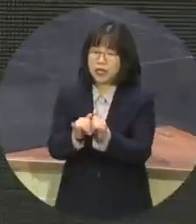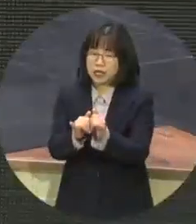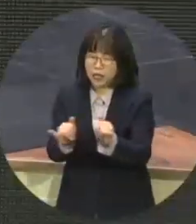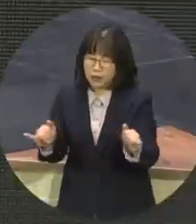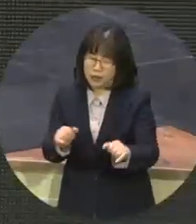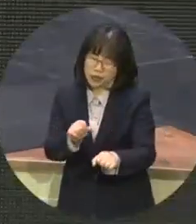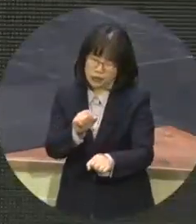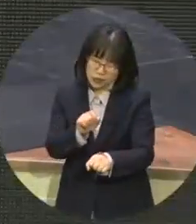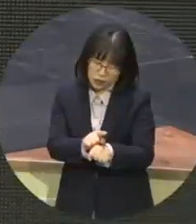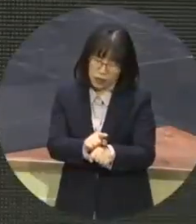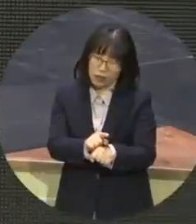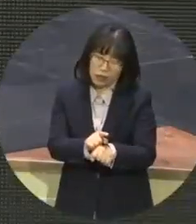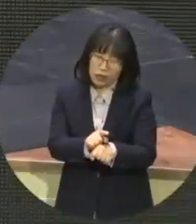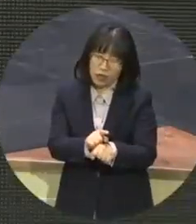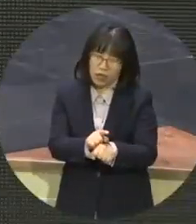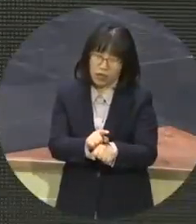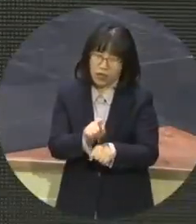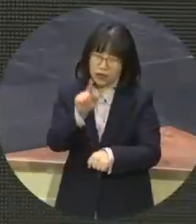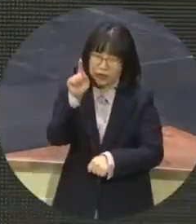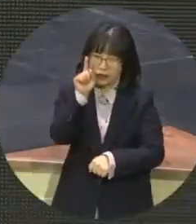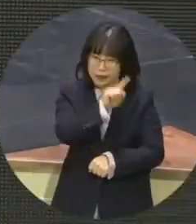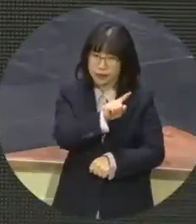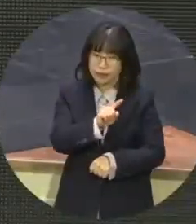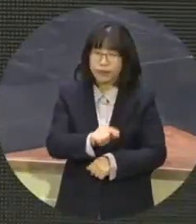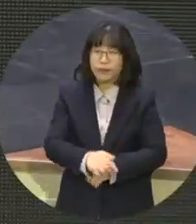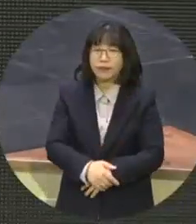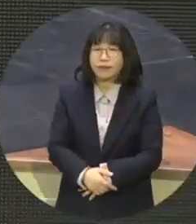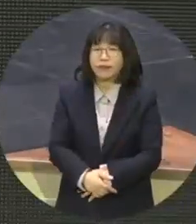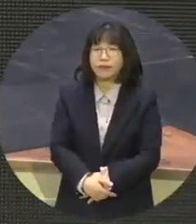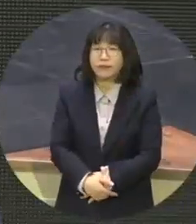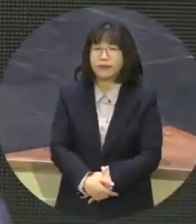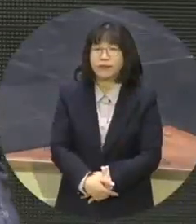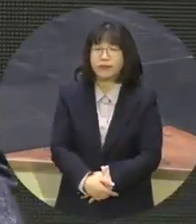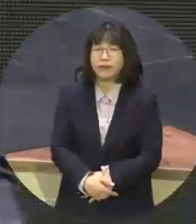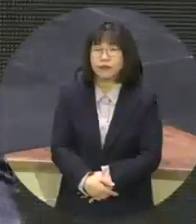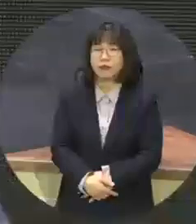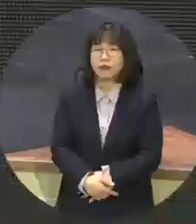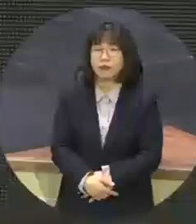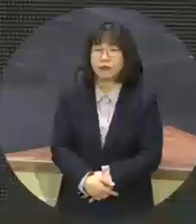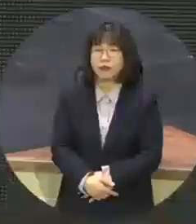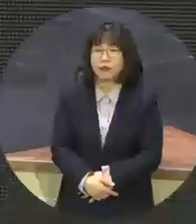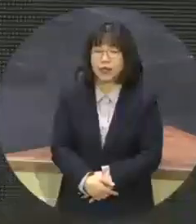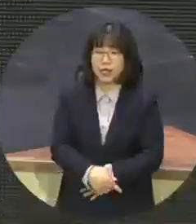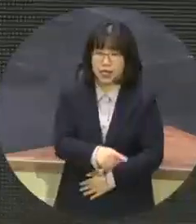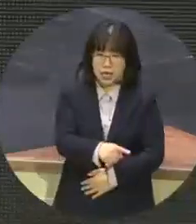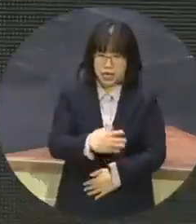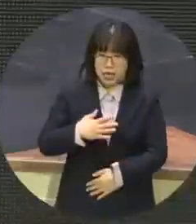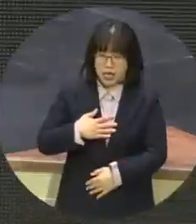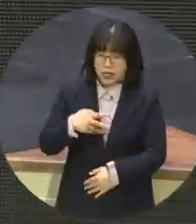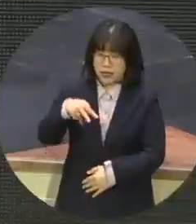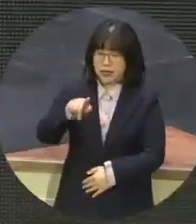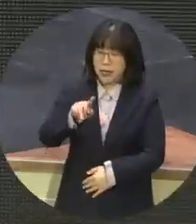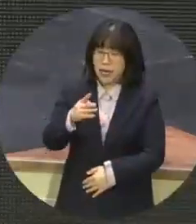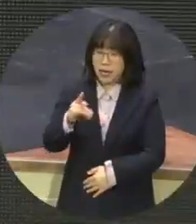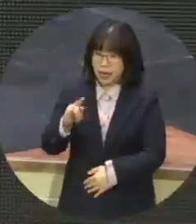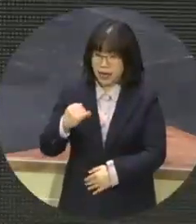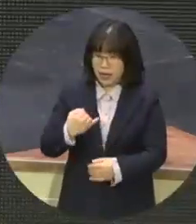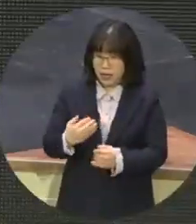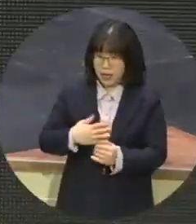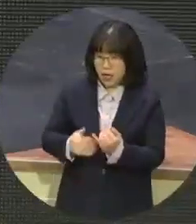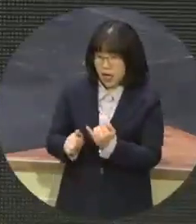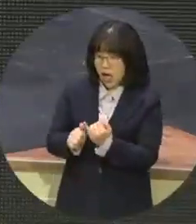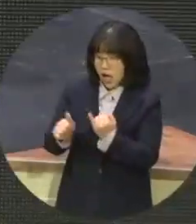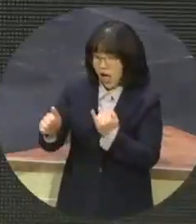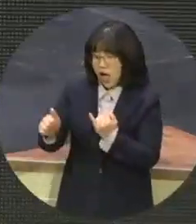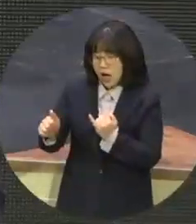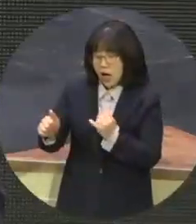인간의 속성이라는 게 이렇습니다. 당연히 사례는 이 사실을 아람에게, 아브라함에 알립니다. 내가 이